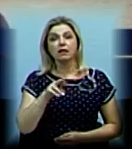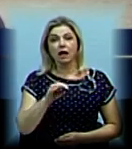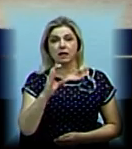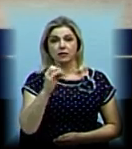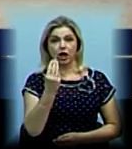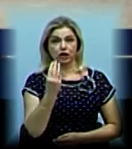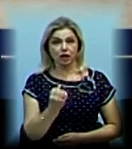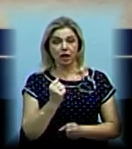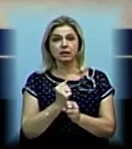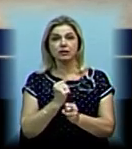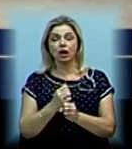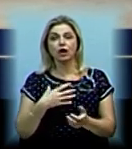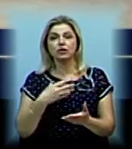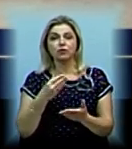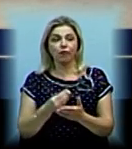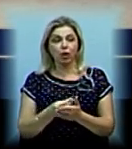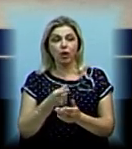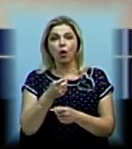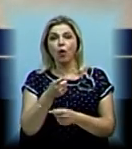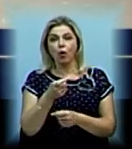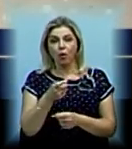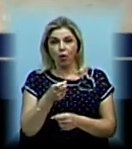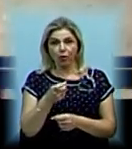Зробив, власне, вогнестрільне